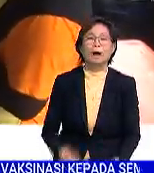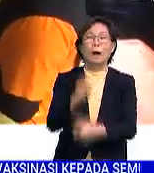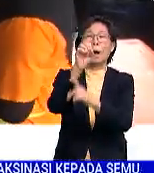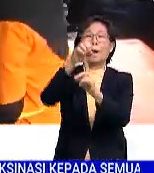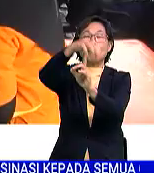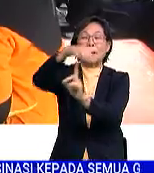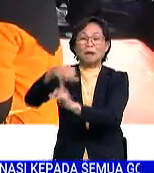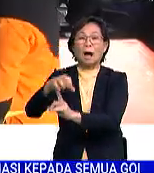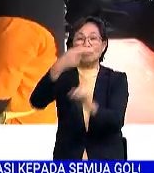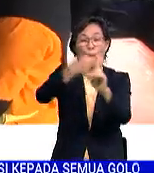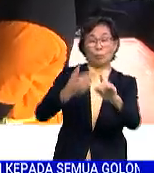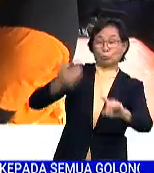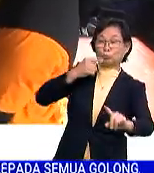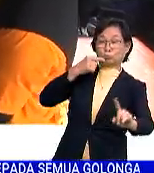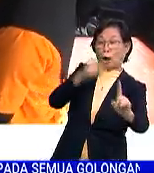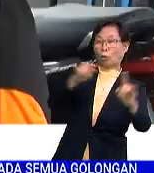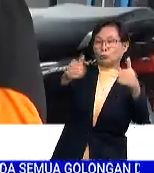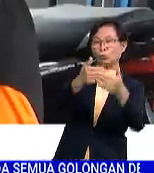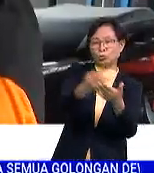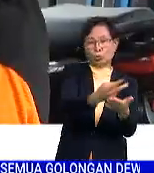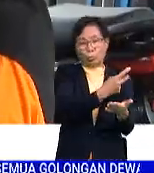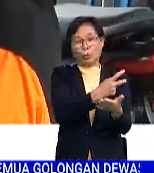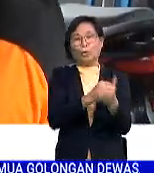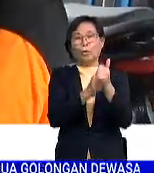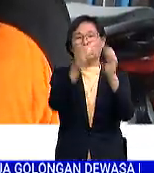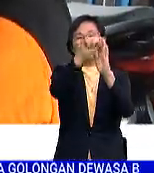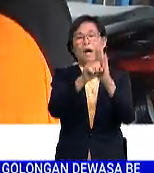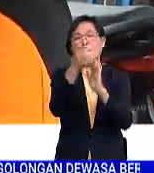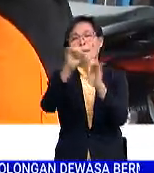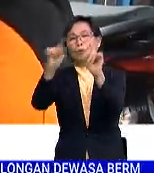Bazar Ramadan Tok Adis sebelum ini diarah tutup 2 minggu mengikut Seksyen